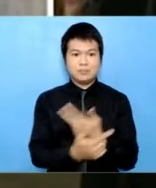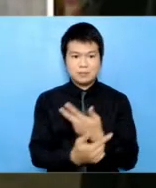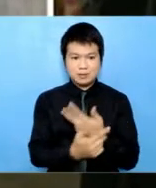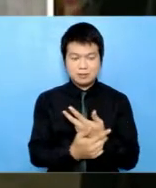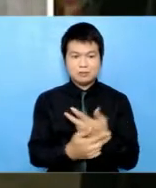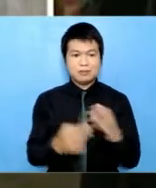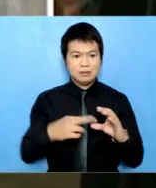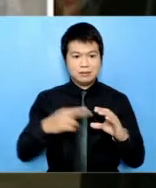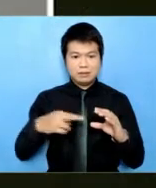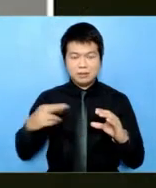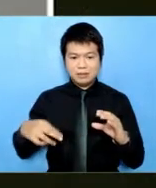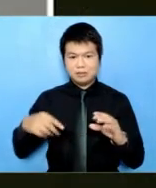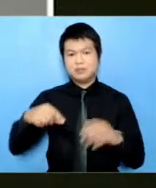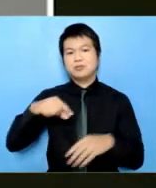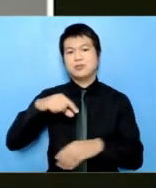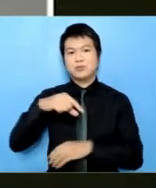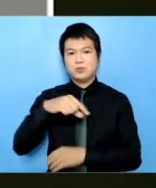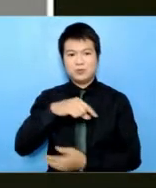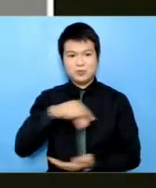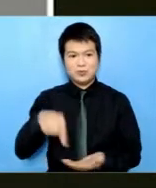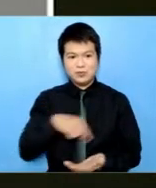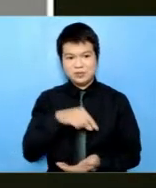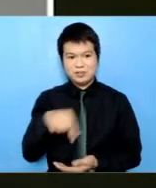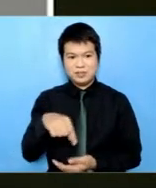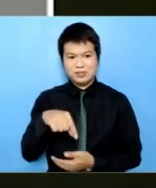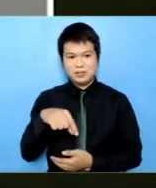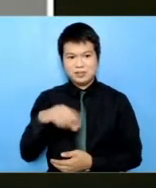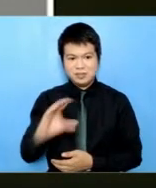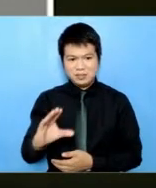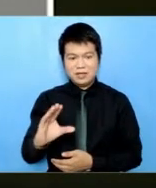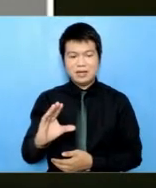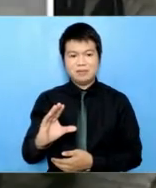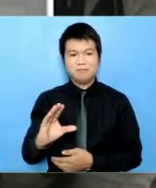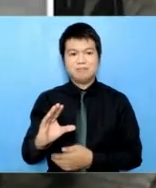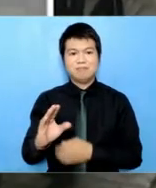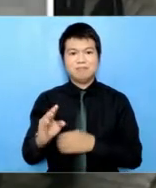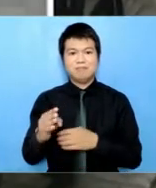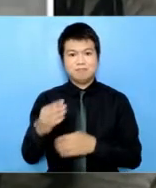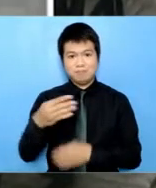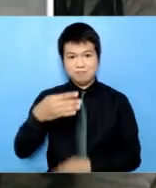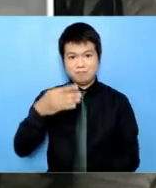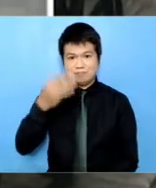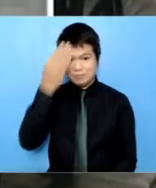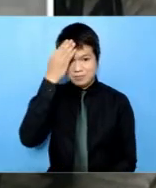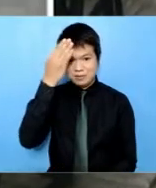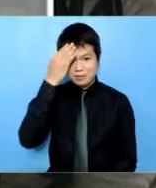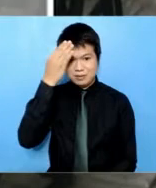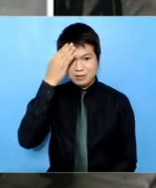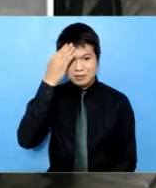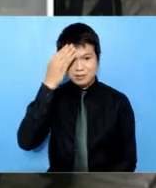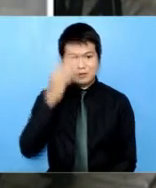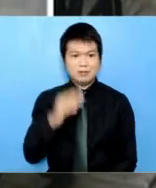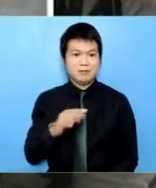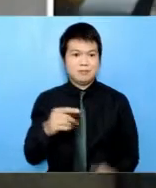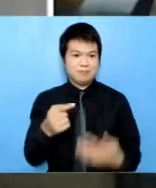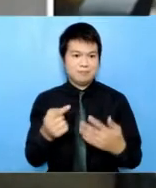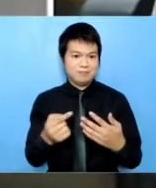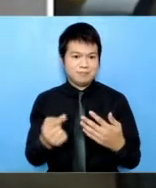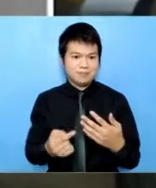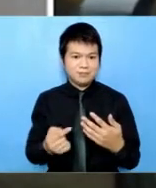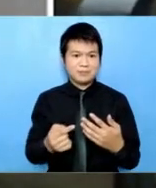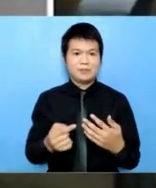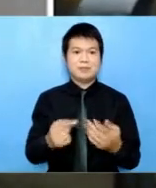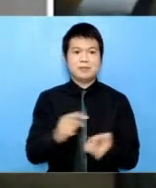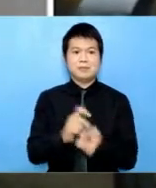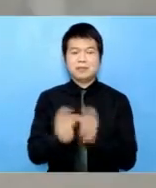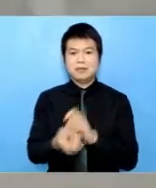at Bulacan. Lahat ng mga lugar na yan except Quezon City nakalagay na sa modified ECQ hanggang sa September